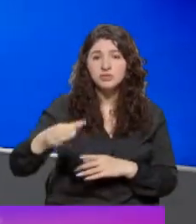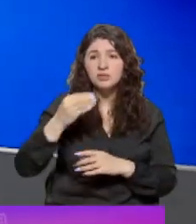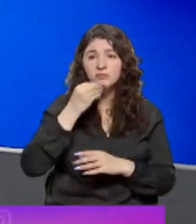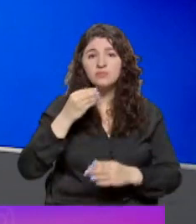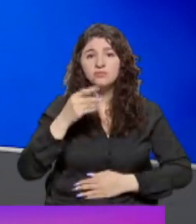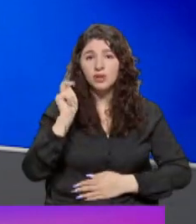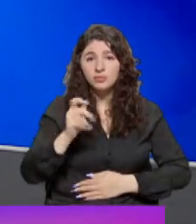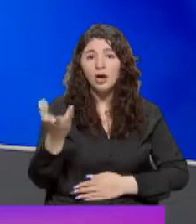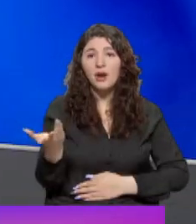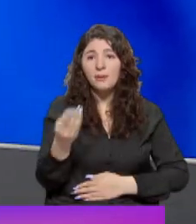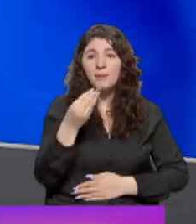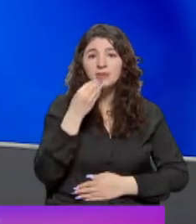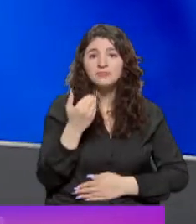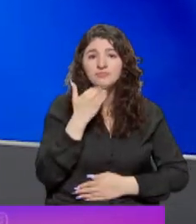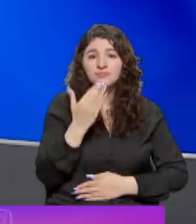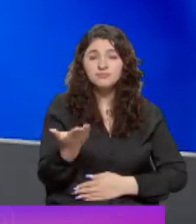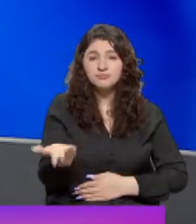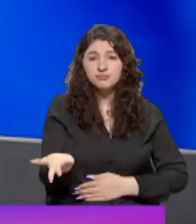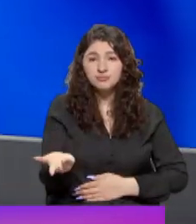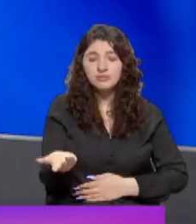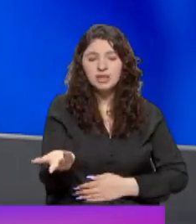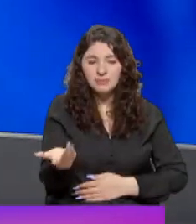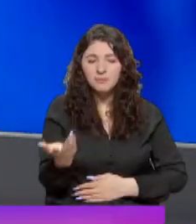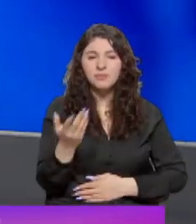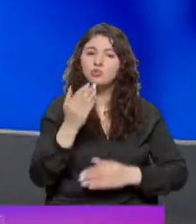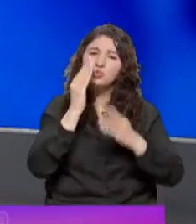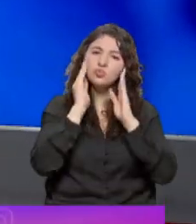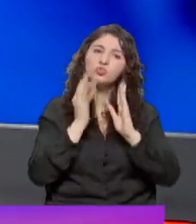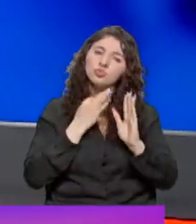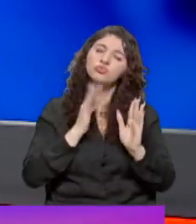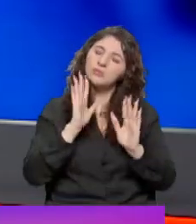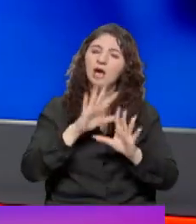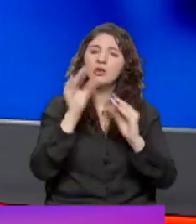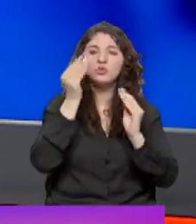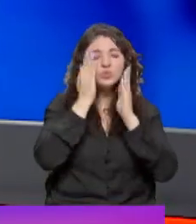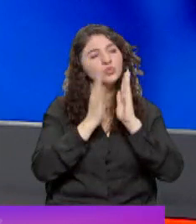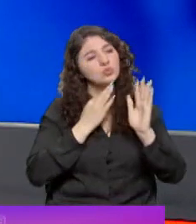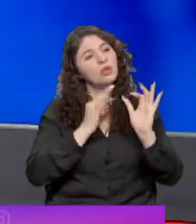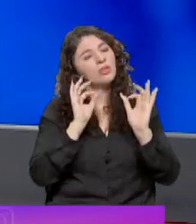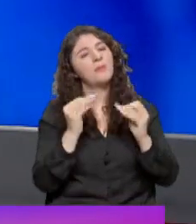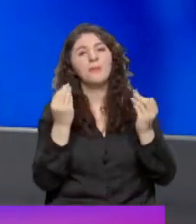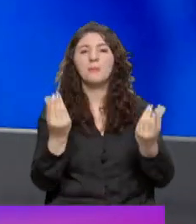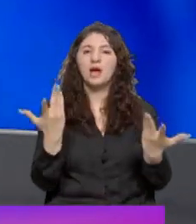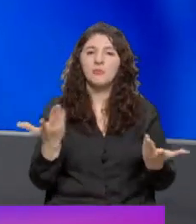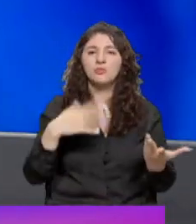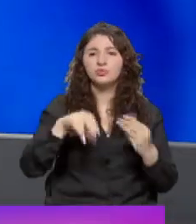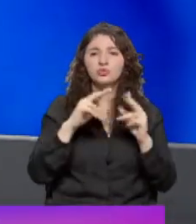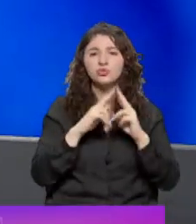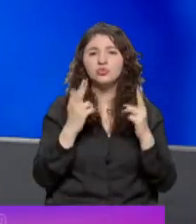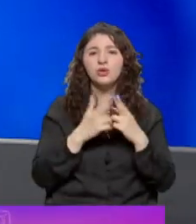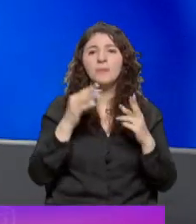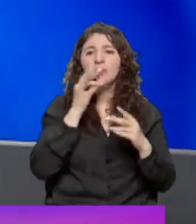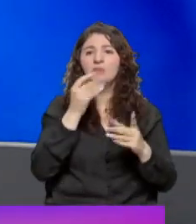karınları doyuyor ama beslenemiyor yani tamam şükrederim herkeste şükretsin Tamam da bütün dünyada